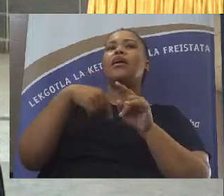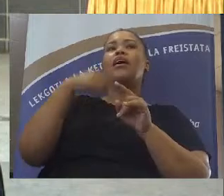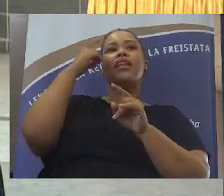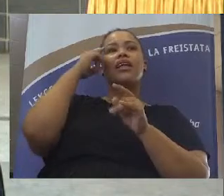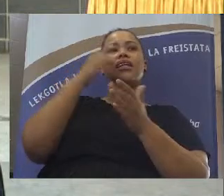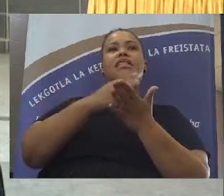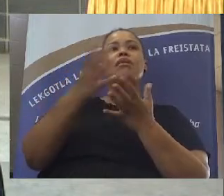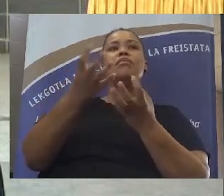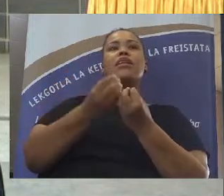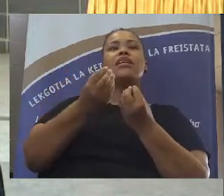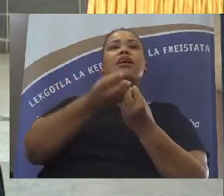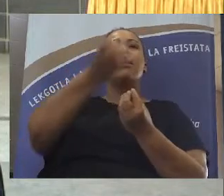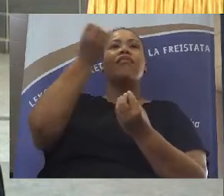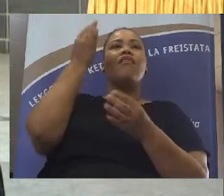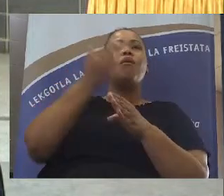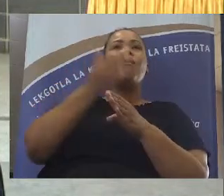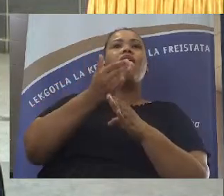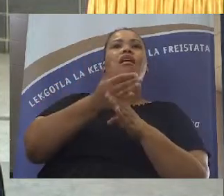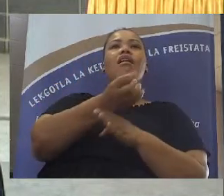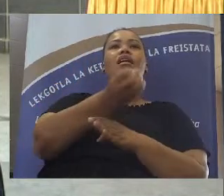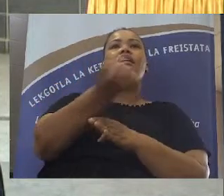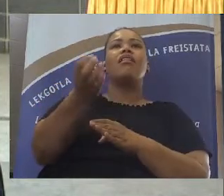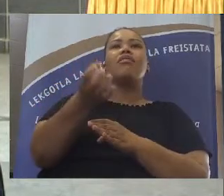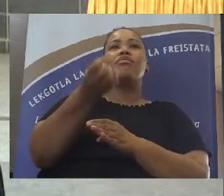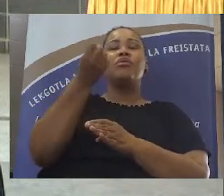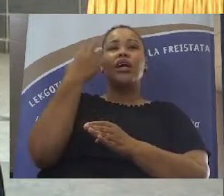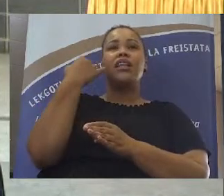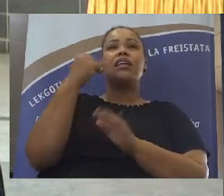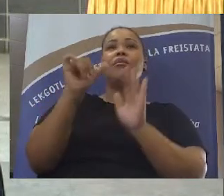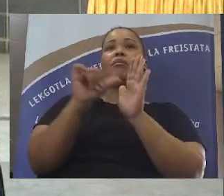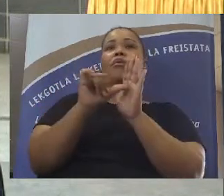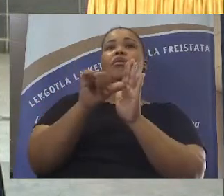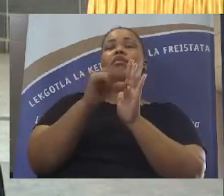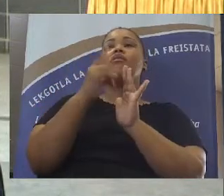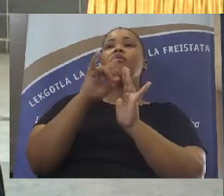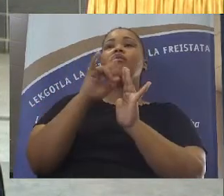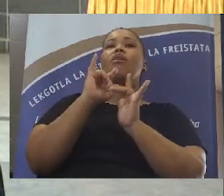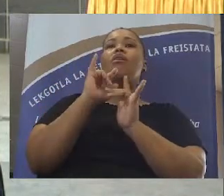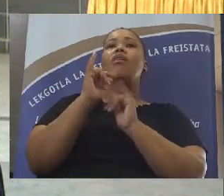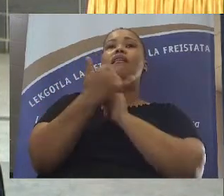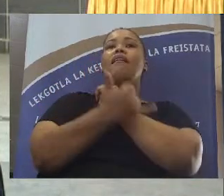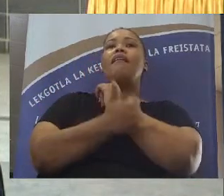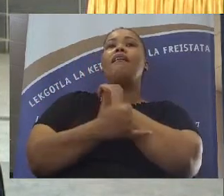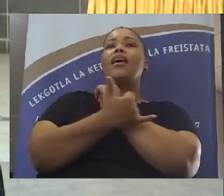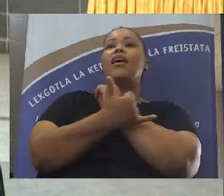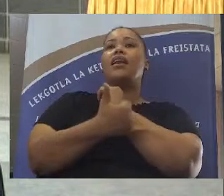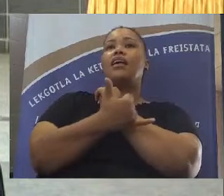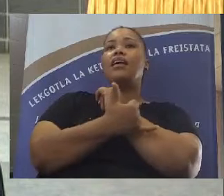dinge. Werkskepping is baie belangrik vir 'n land, vir die